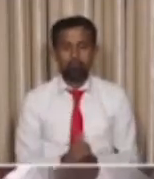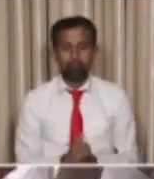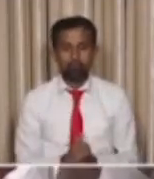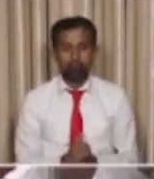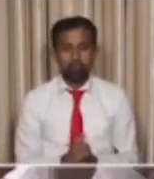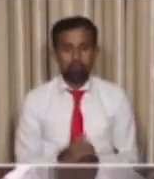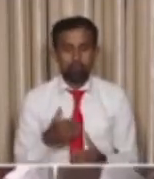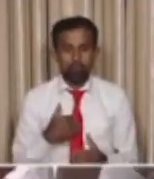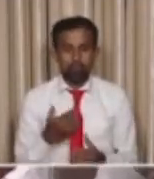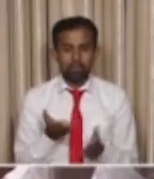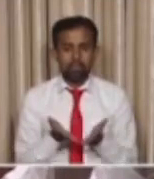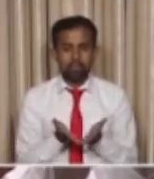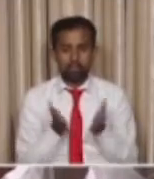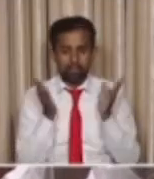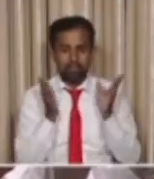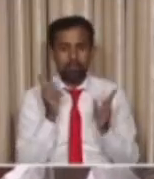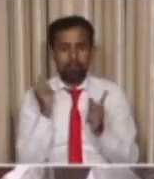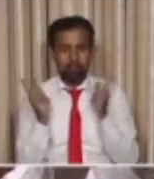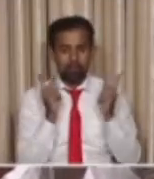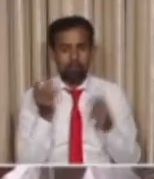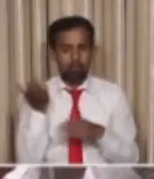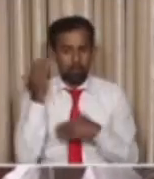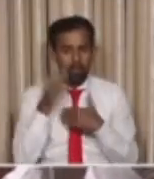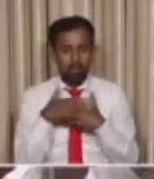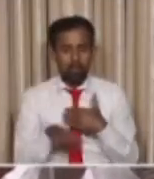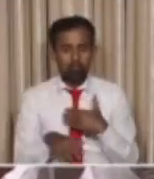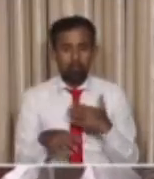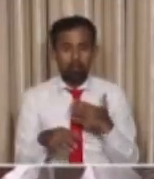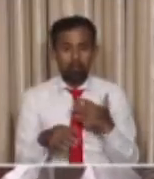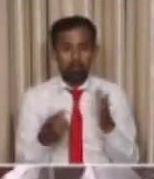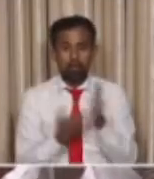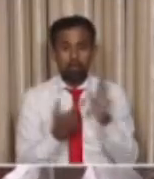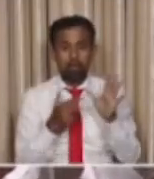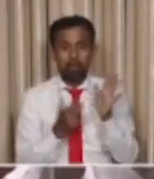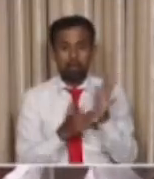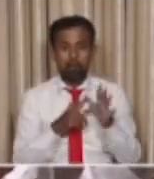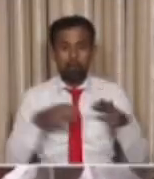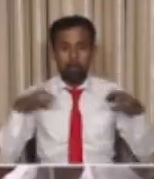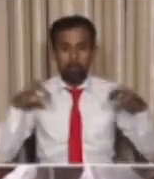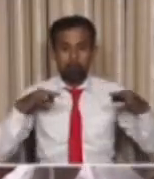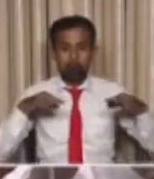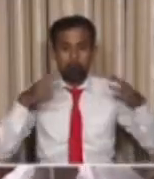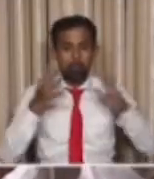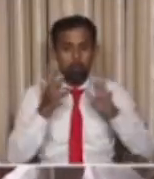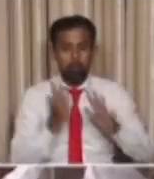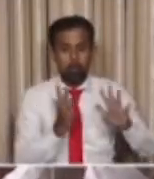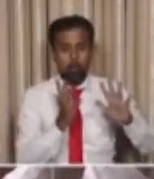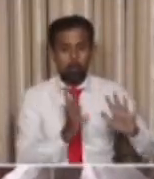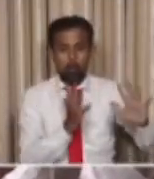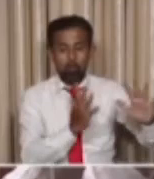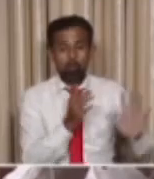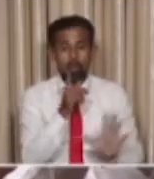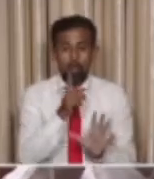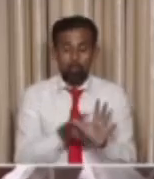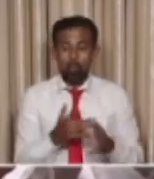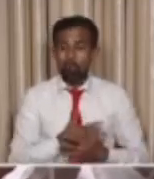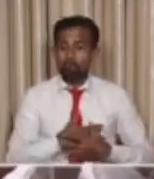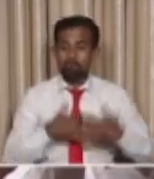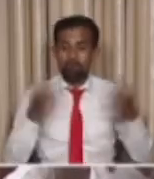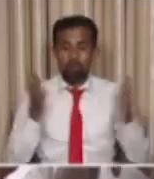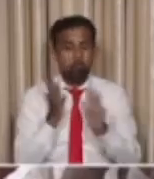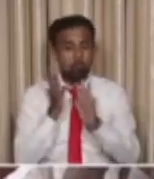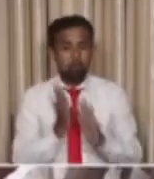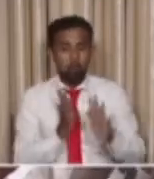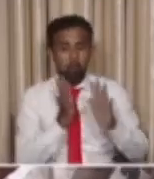වරක ඉන්දියාවේ සංචාරක යෙදෙනකොට රාම පෙරහැරක් තිබුණා. ඒ පෙරහැර වාර්ෂිකව පවත්වන මහා දවන්ත පෙරහැරක්. ඒ පෙරහැර